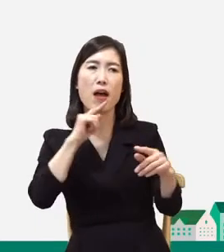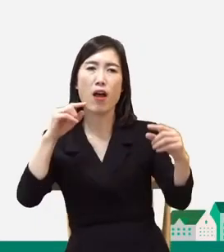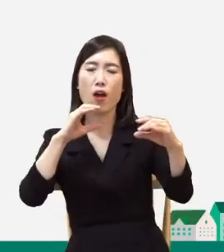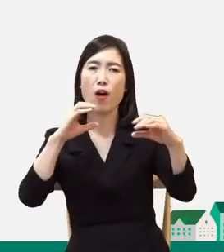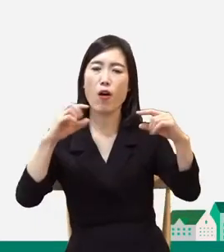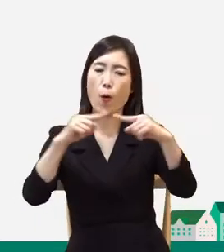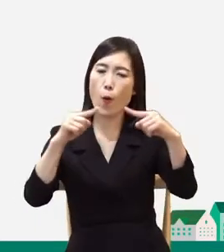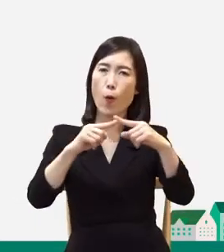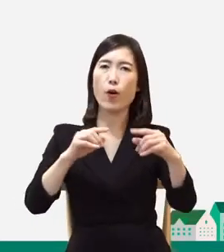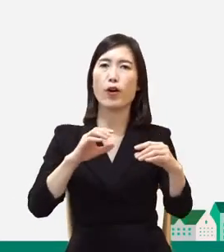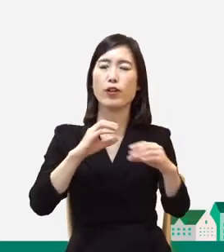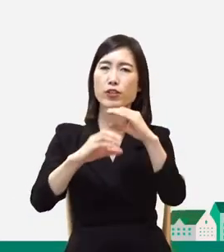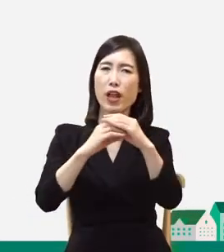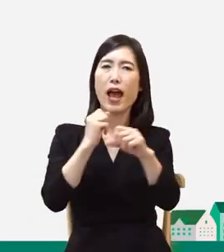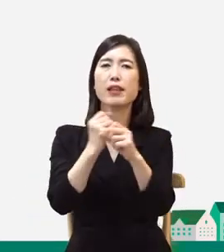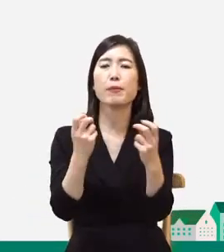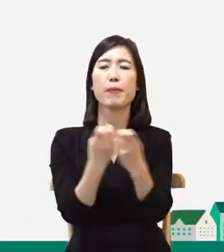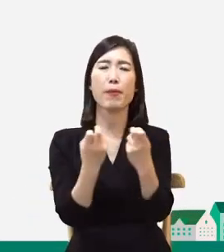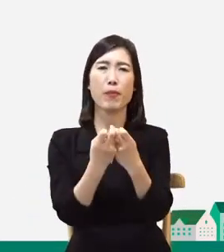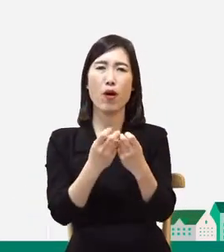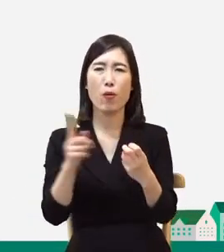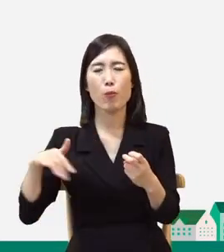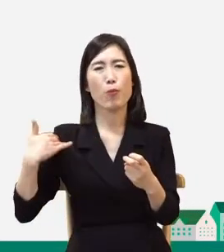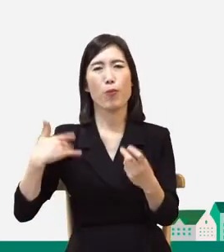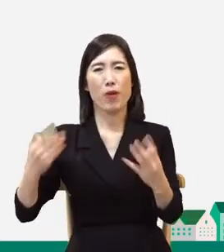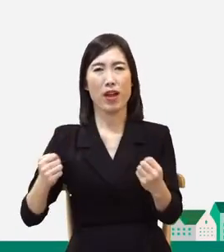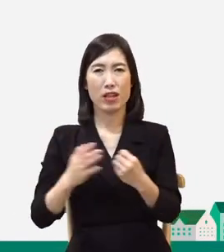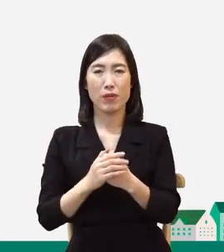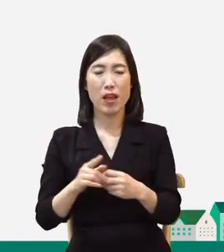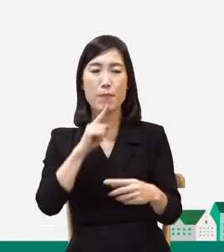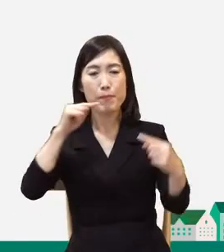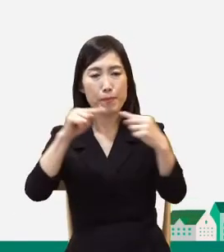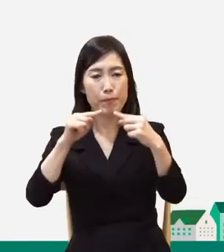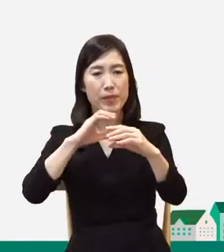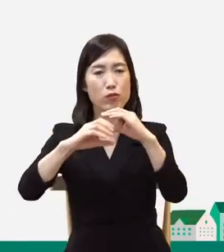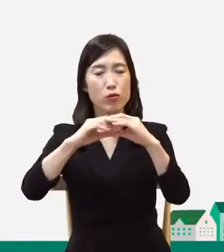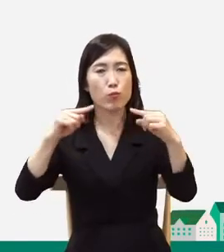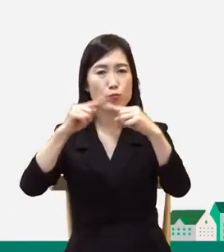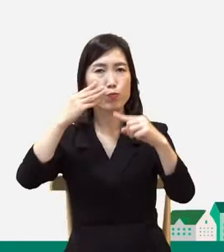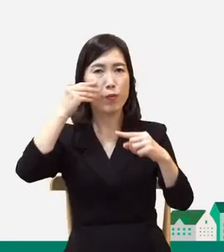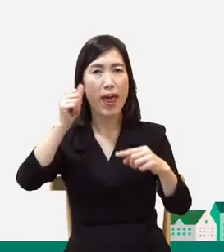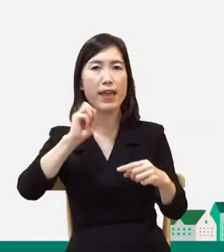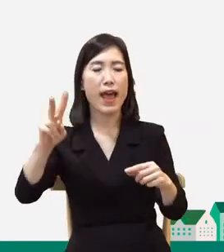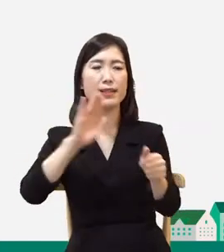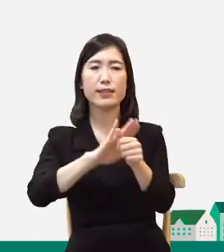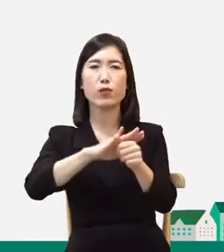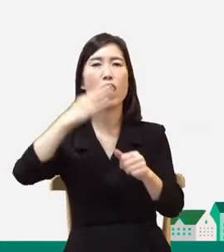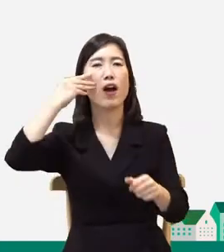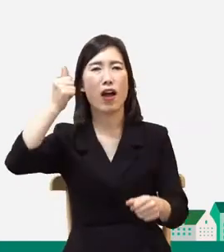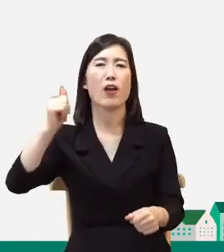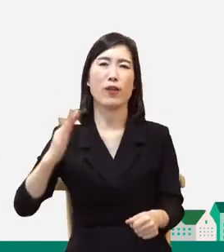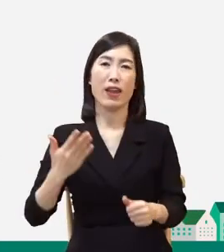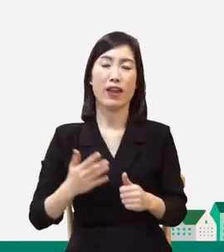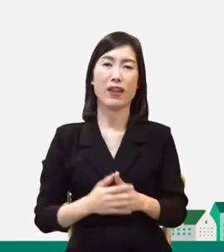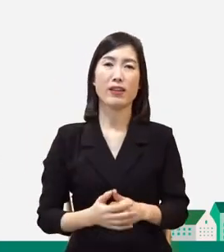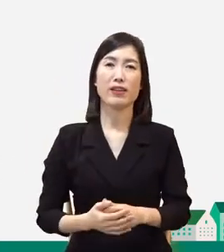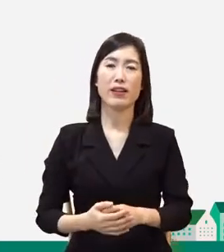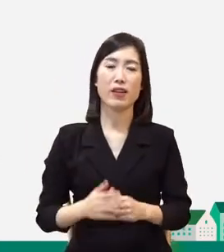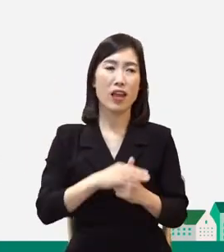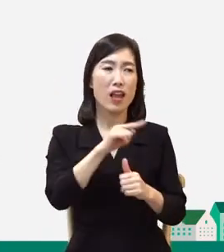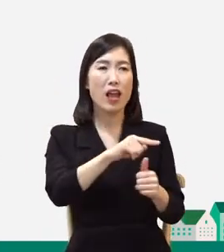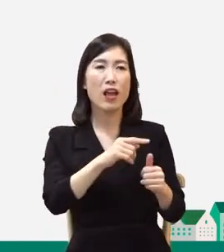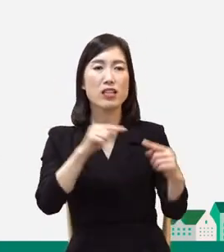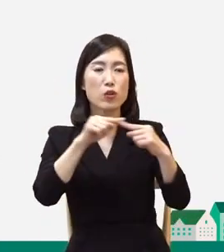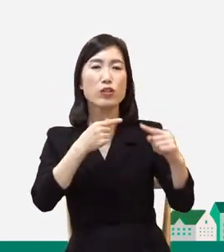마련되어야 한 기관, 한 지원자에 의해 삶의 결정이 이루어지는 것을 막고 지원자에게 지나친 의존이나